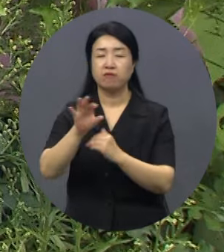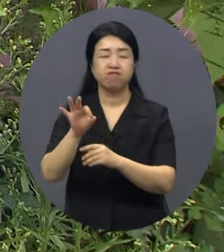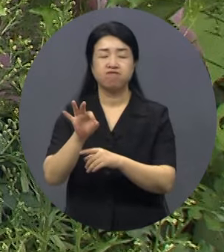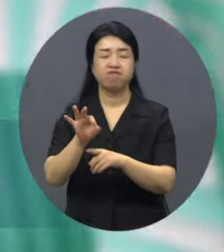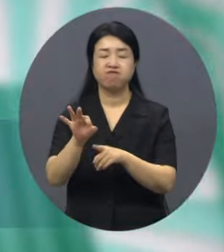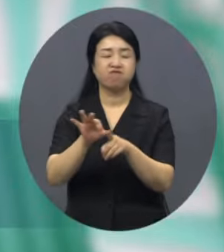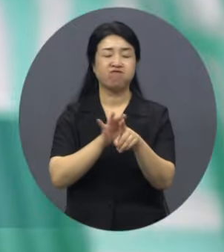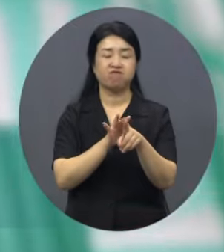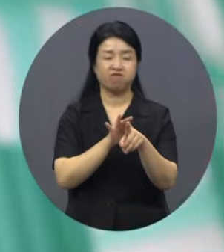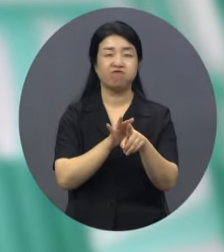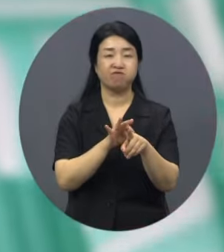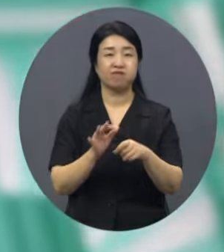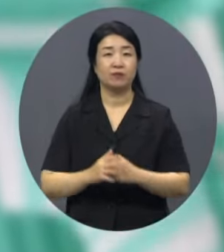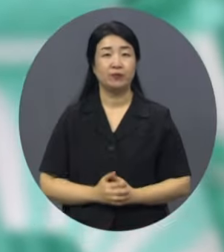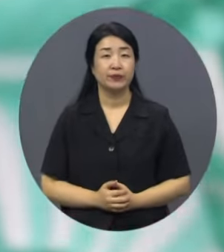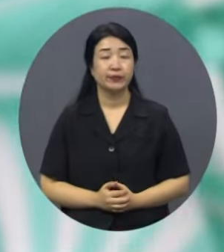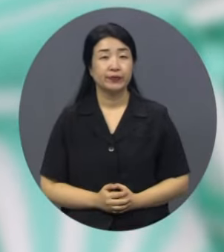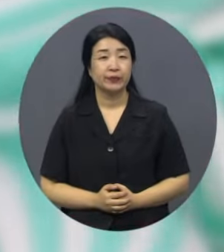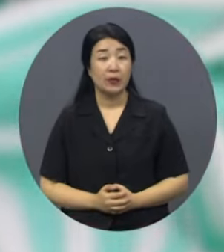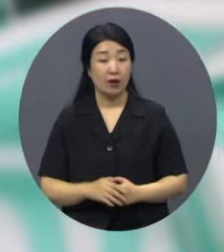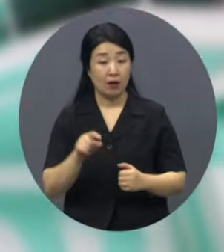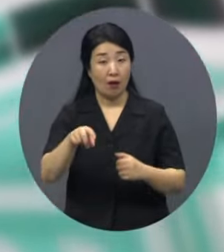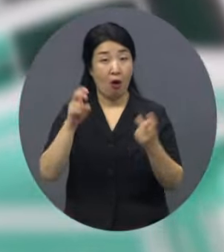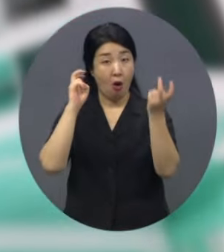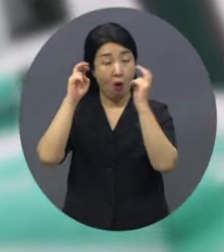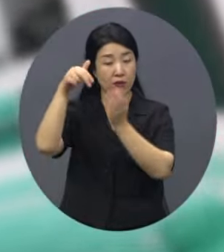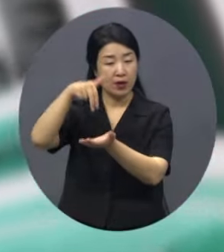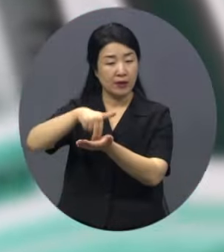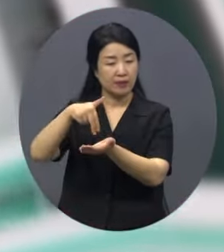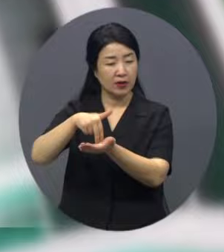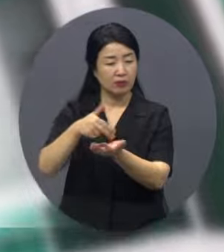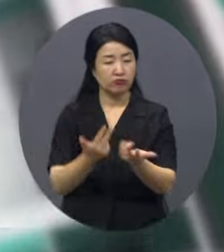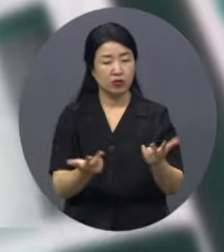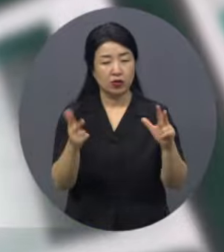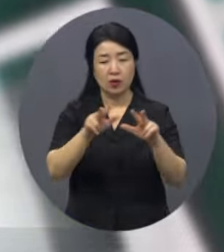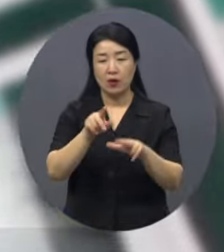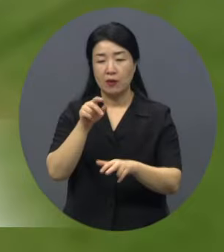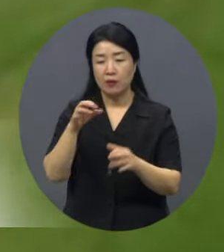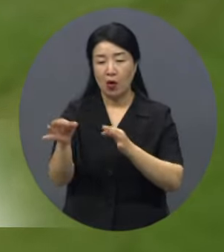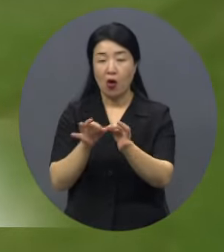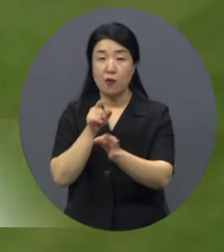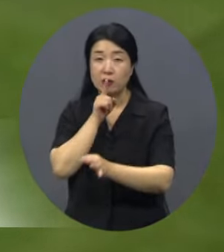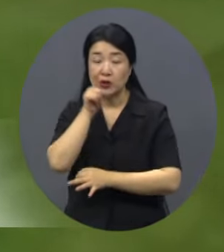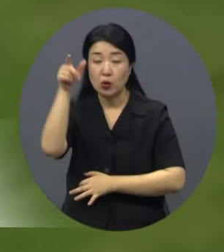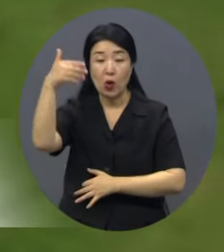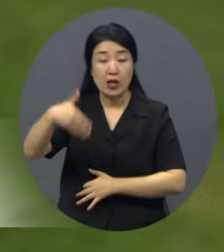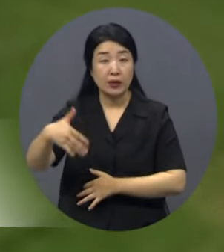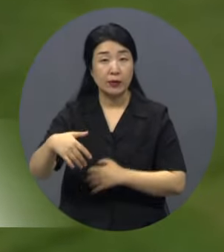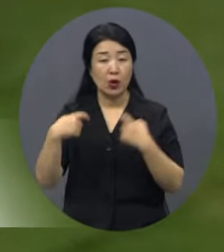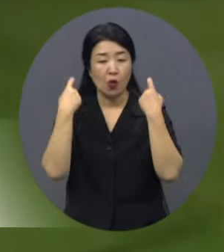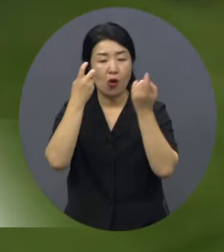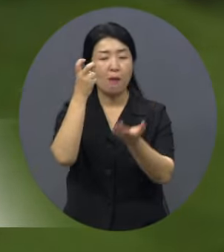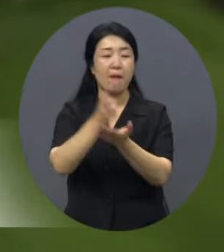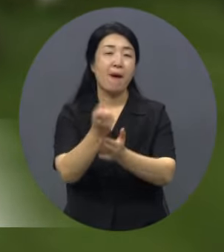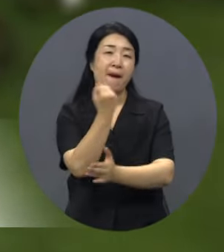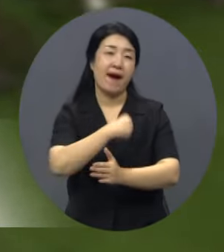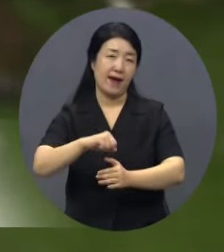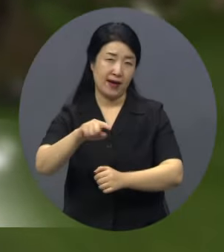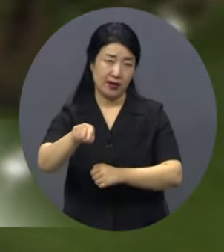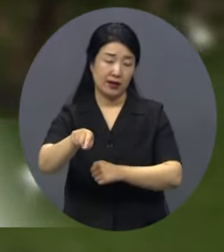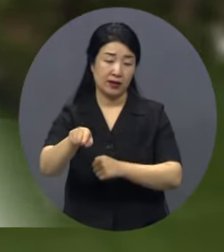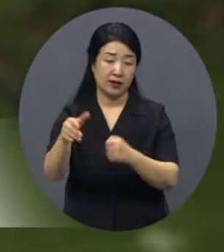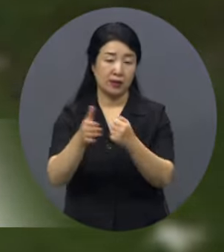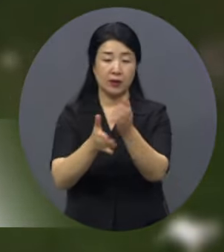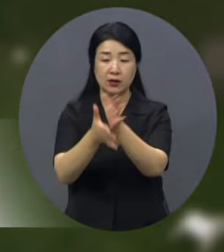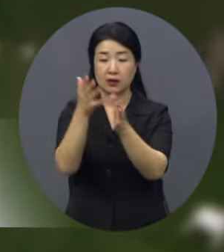게 없는데. 제주시는 해당 업체가 기타 유원 시설업으로 영업 신고를 하지 않아 관광진흥법을 위반했고